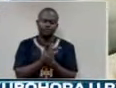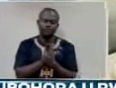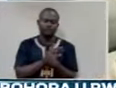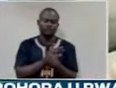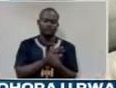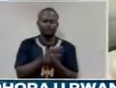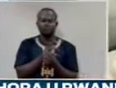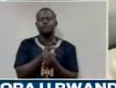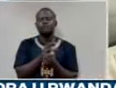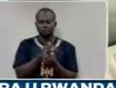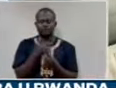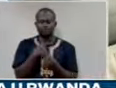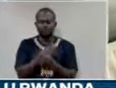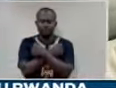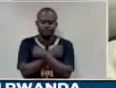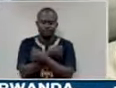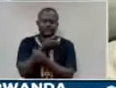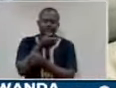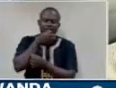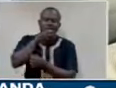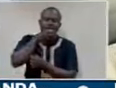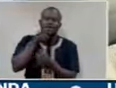njyewe nkunda kunywa